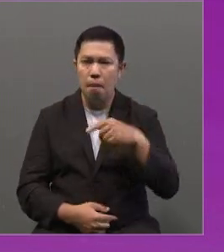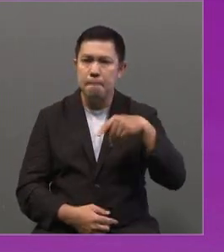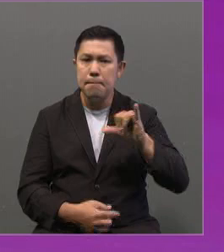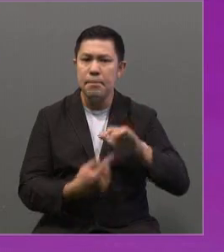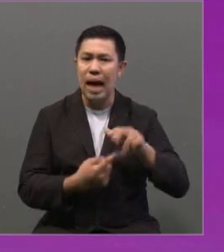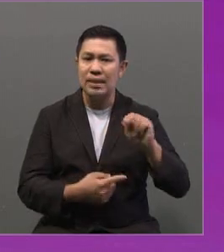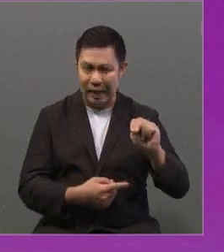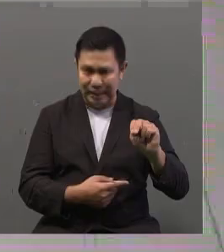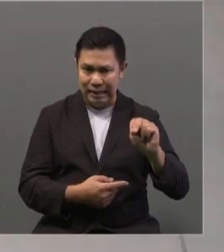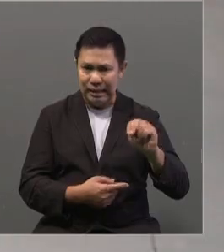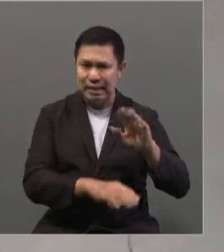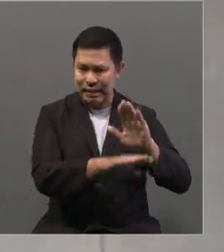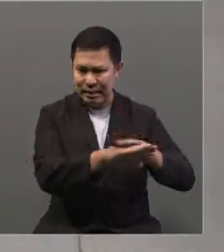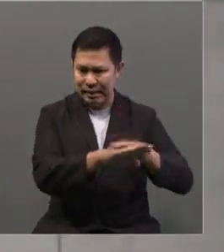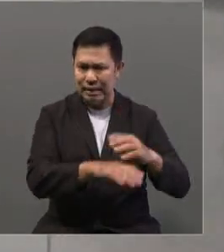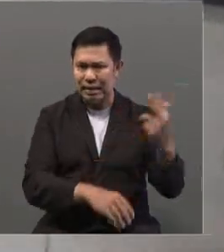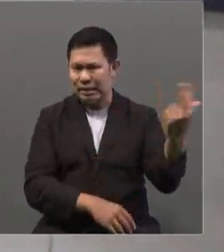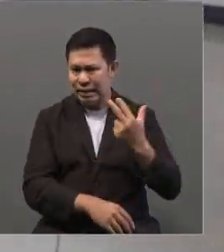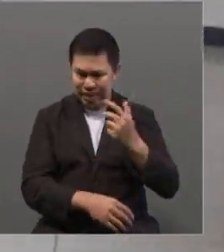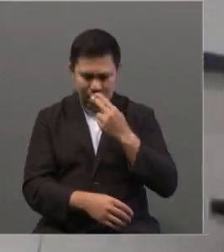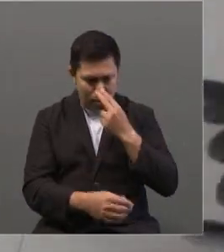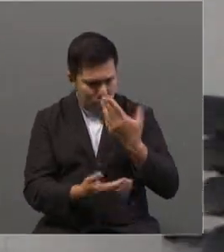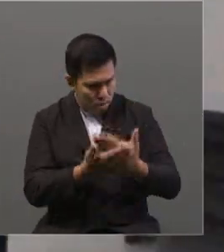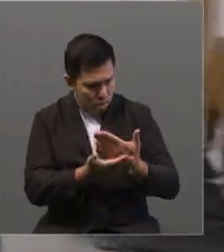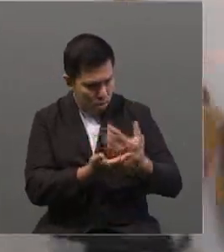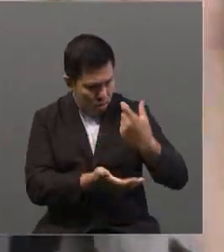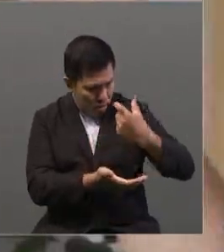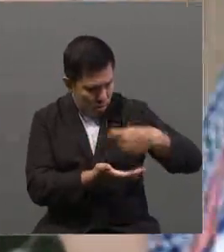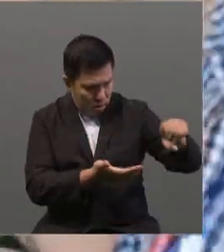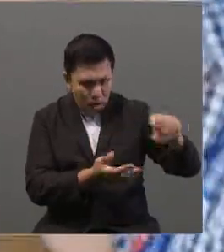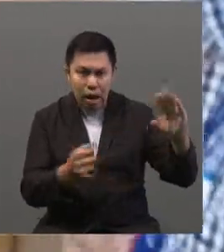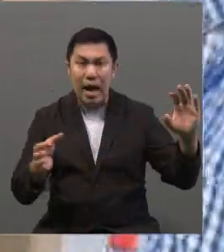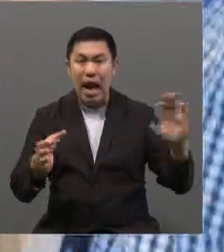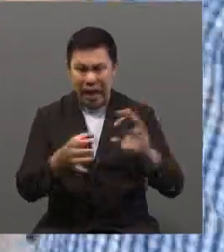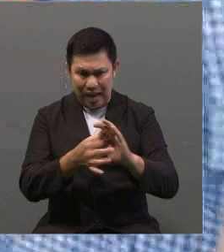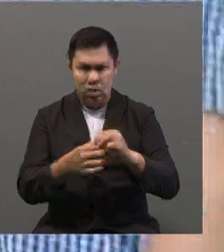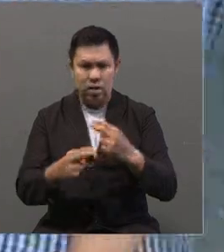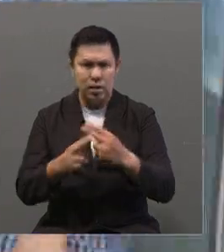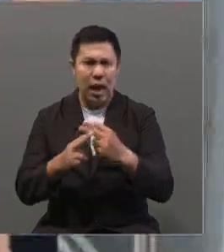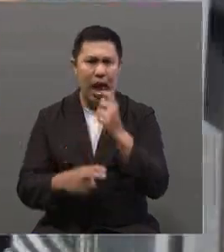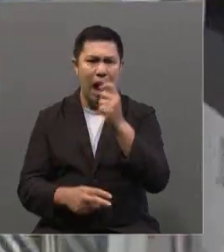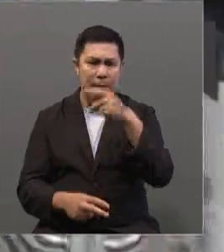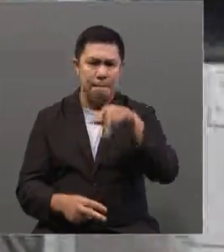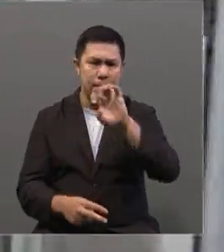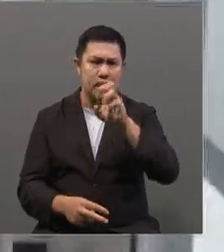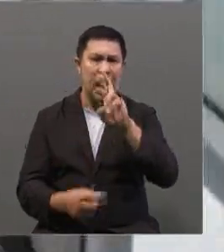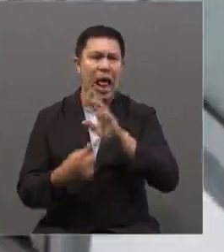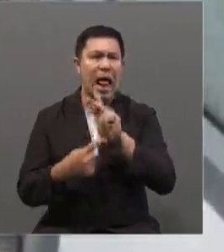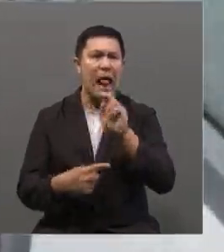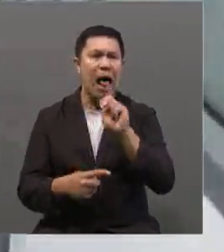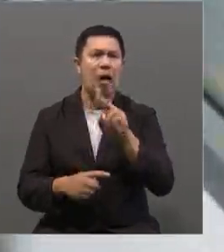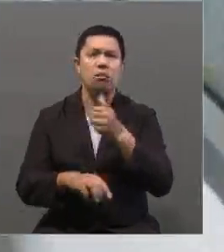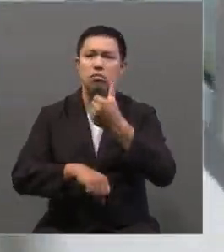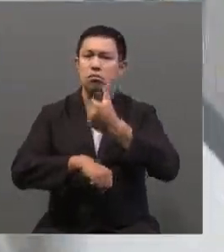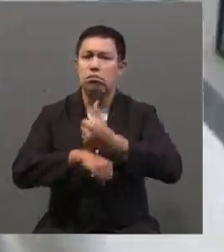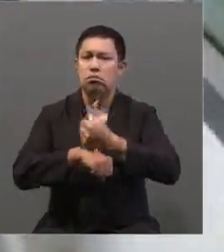านซึ่ง DSI เขาเรียกไปเนี่ยเพราะว่ามันเจอเส้นทางการเงินว่าเชื่อมโยงกับอภิรักษ์กฏฐิซึ่งเป็นอดีตผู้บริหารของ